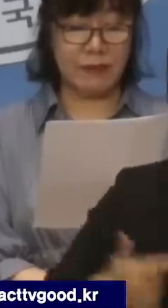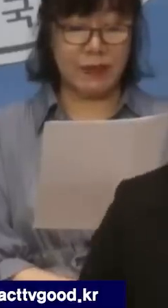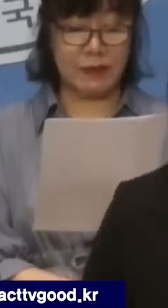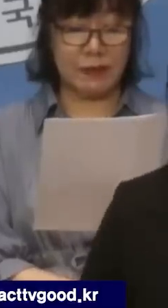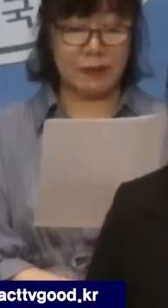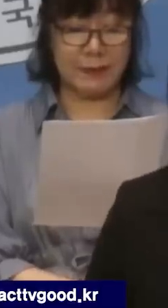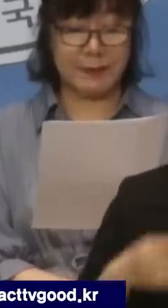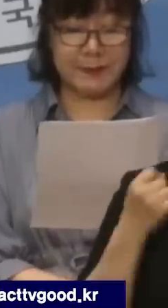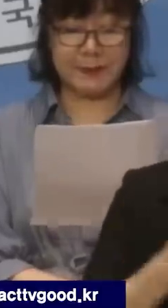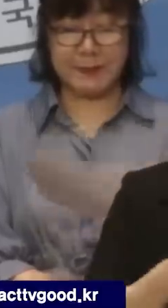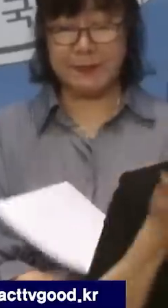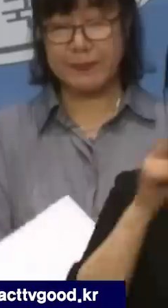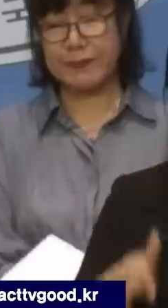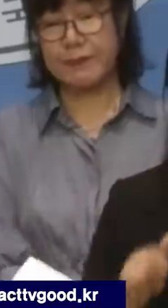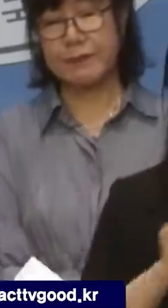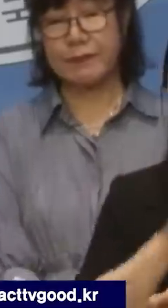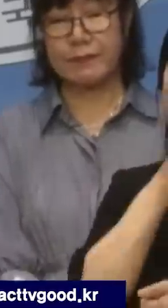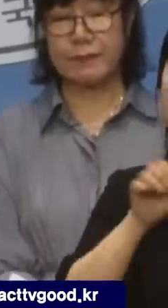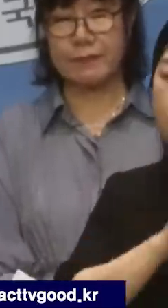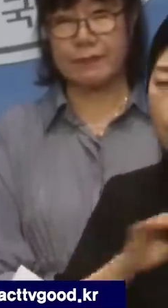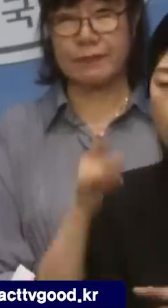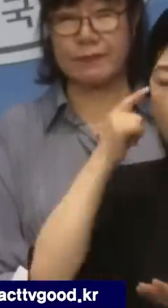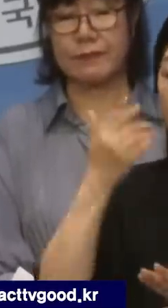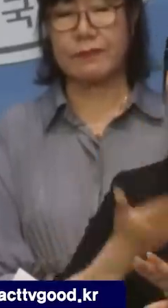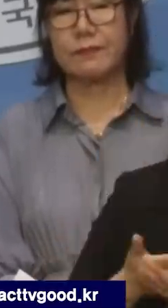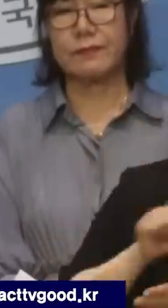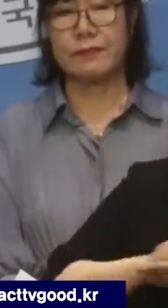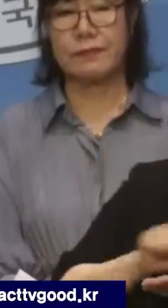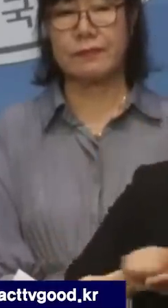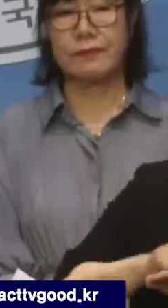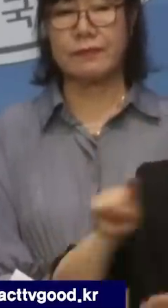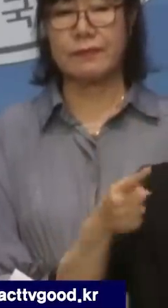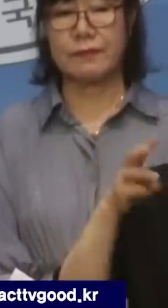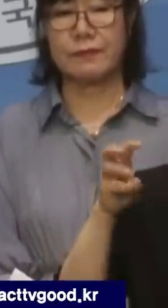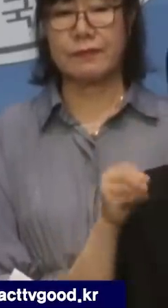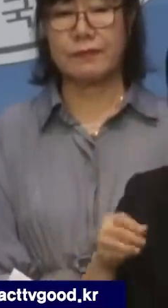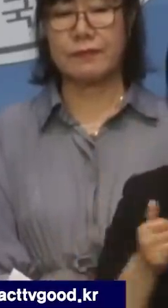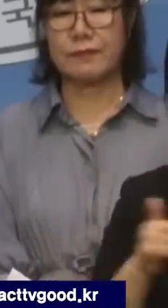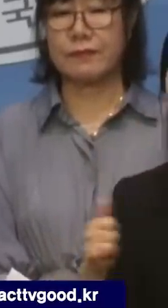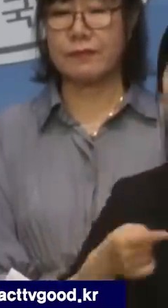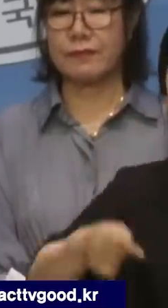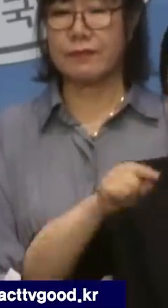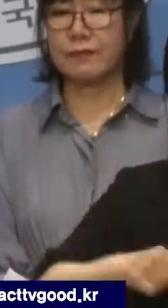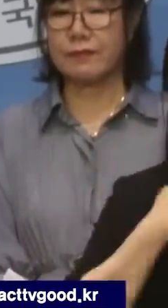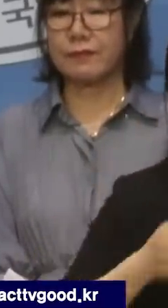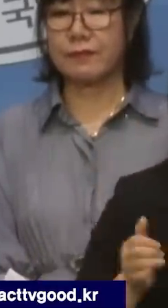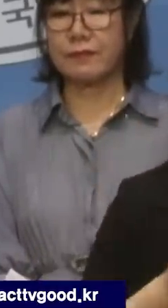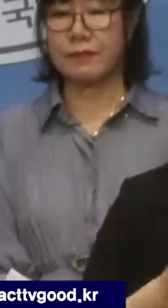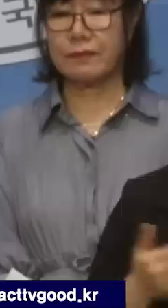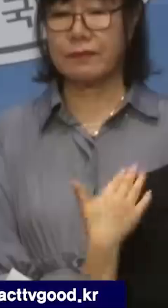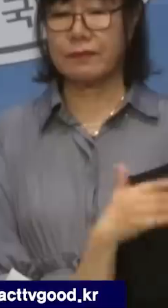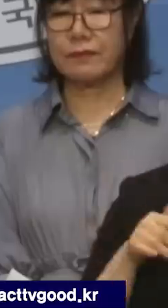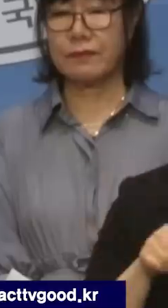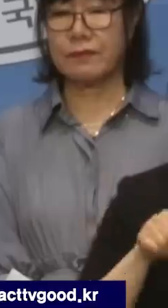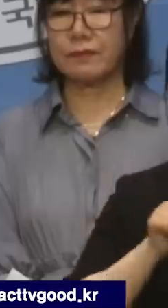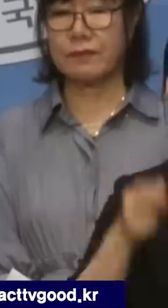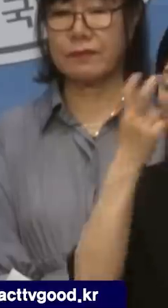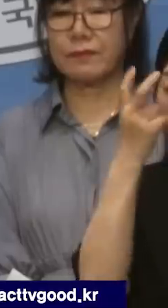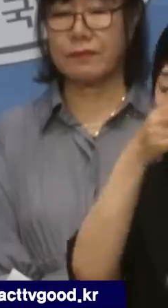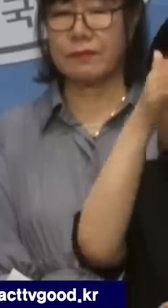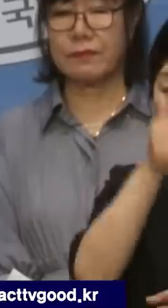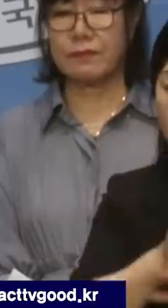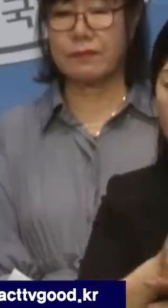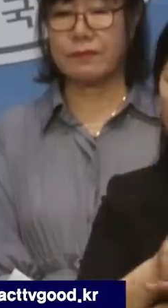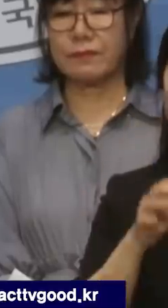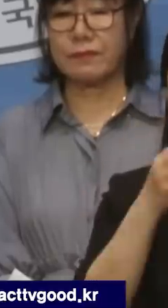이미 핵오염수 반대 서명운동에 약 130만 명이 참여했습니다. 최근의 여론조사도